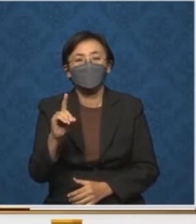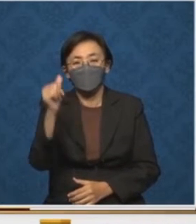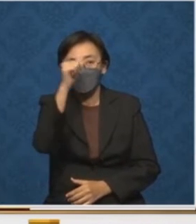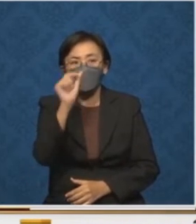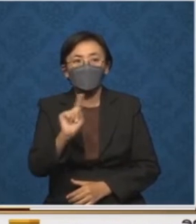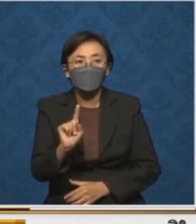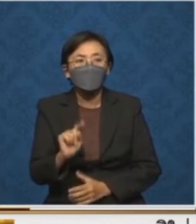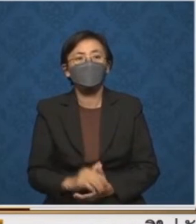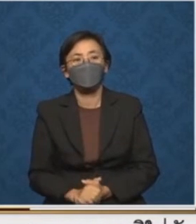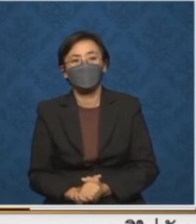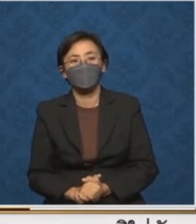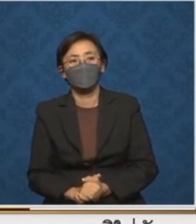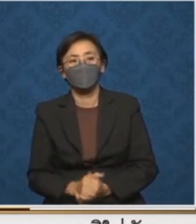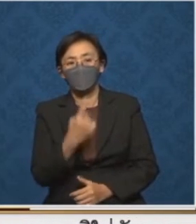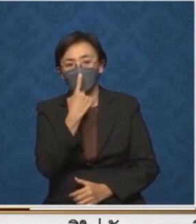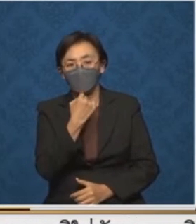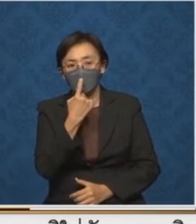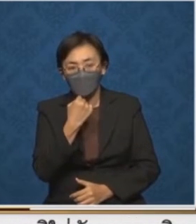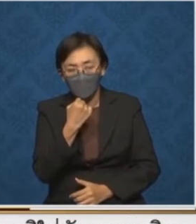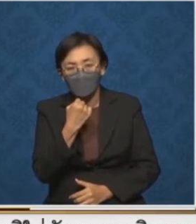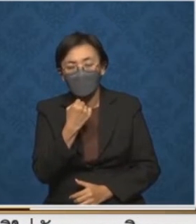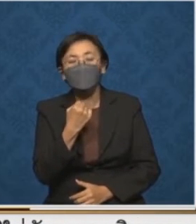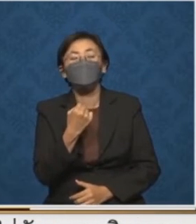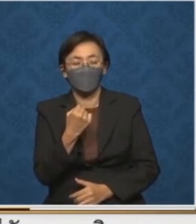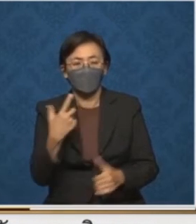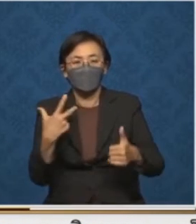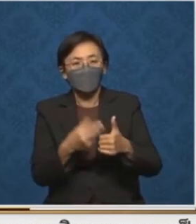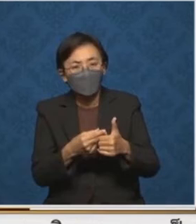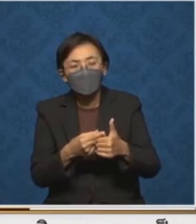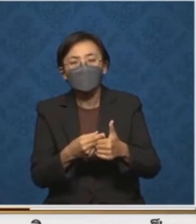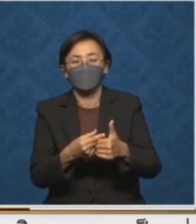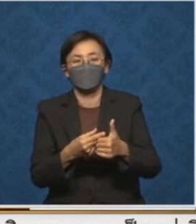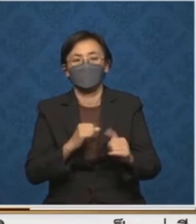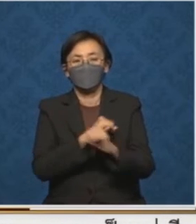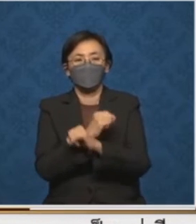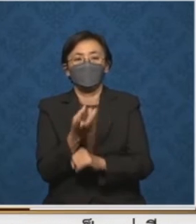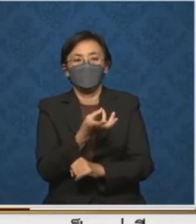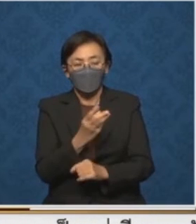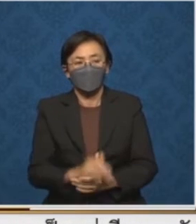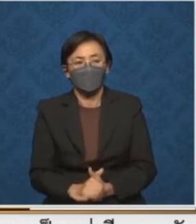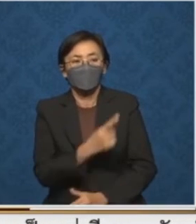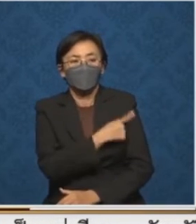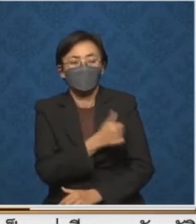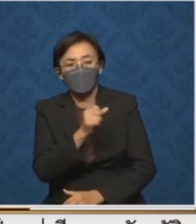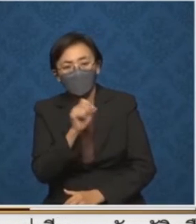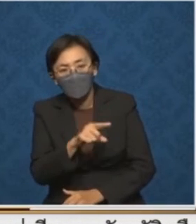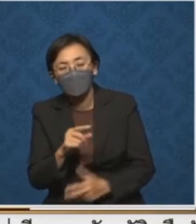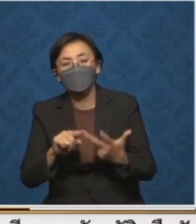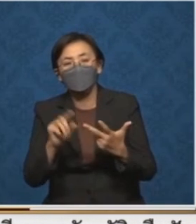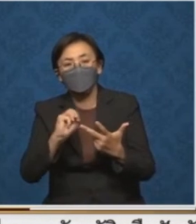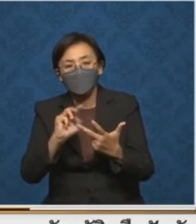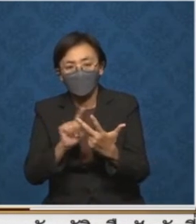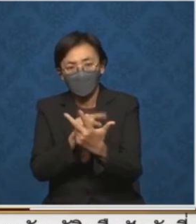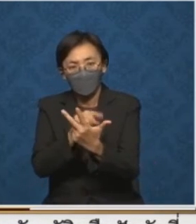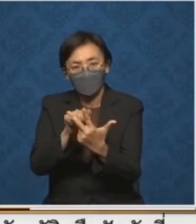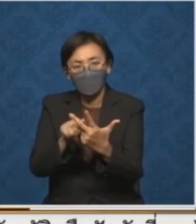ไม่สามารถป้องกันการติดเชือไม่วาจะเอาฟ้า เดลต้า และเบต้า ได้นั่นแ